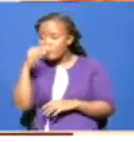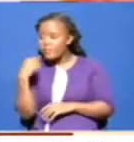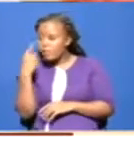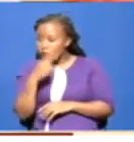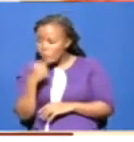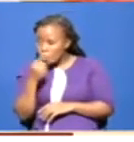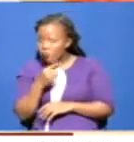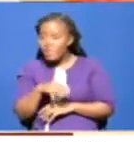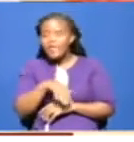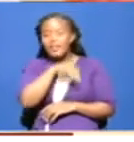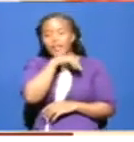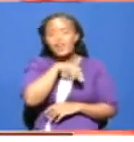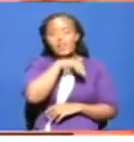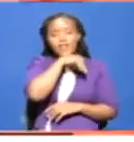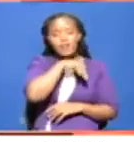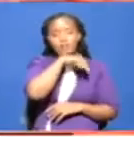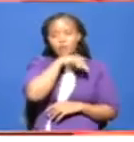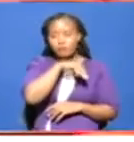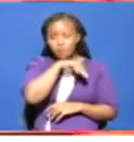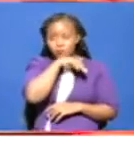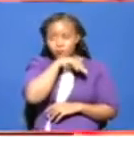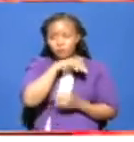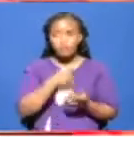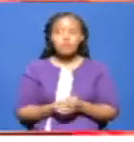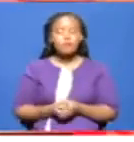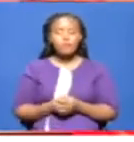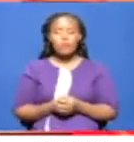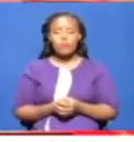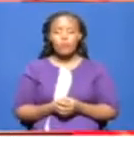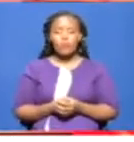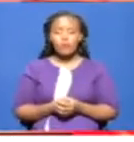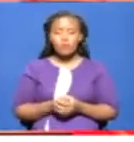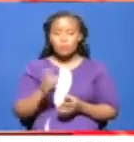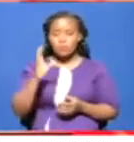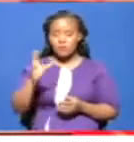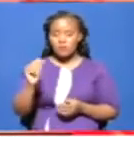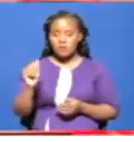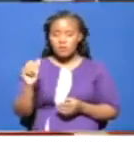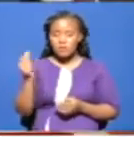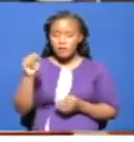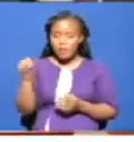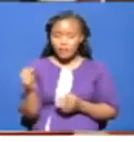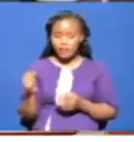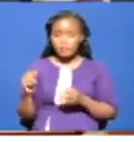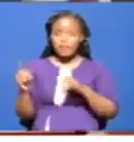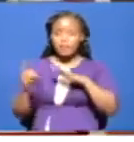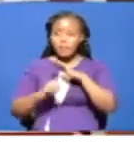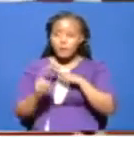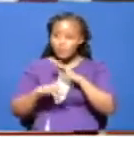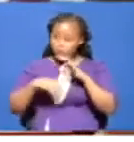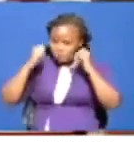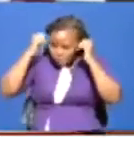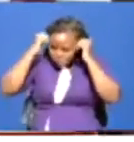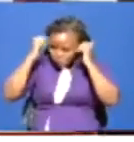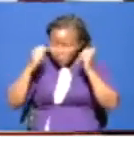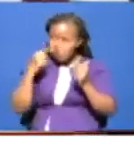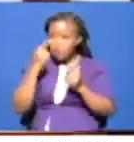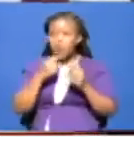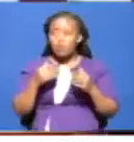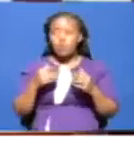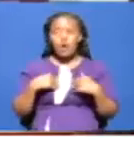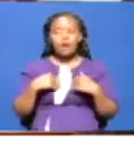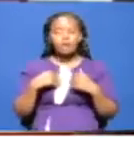Raila Amolo. Katibu mkuu mwandamizi katika wizara ya elimu Hassan Nur Hassan ambaye ameonyesha nia kugombea